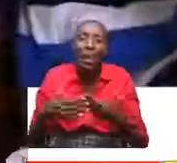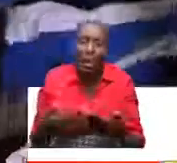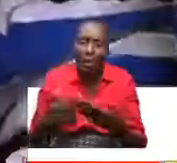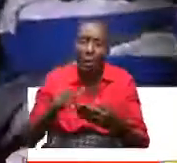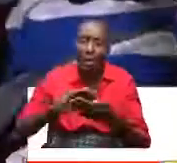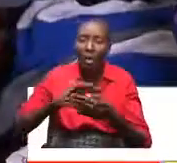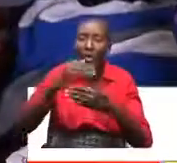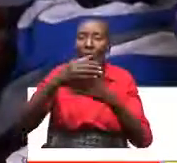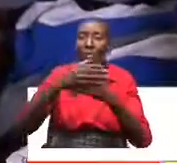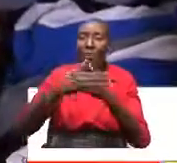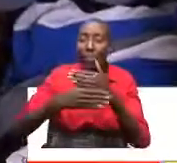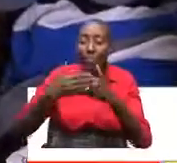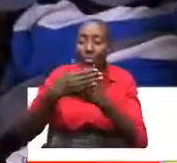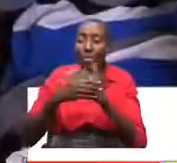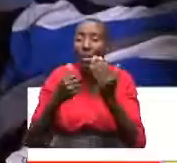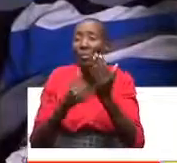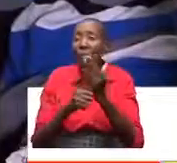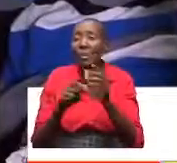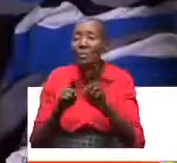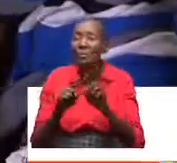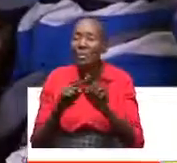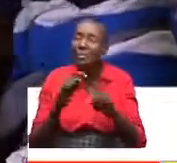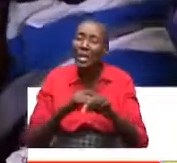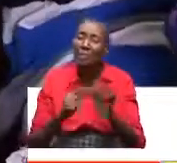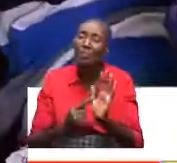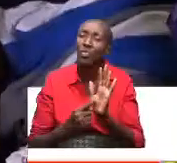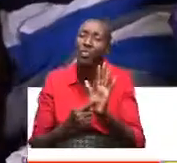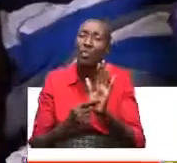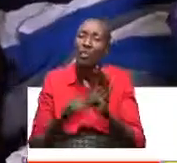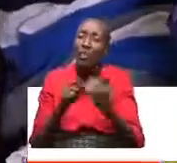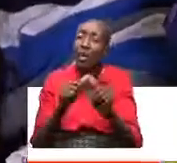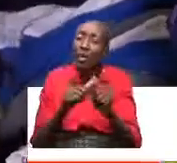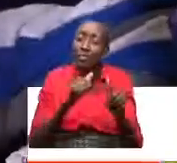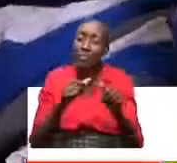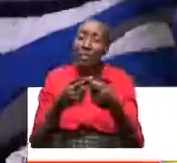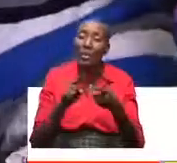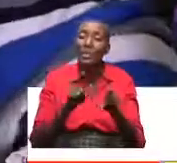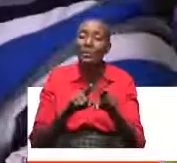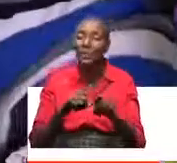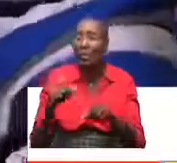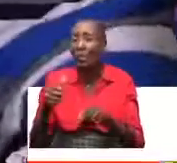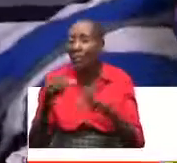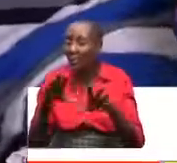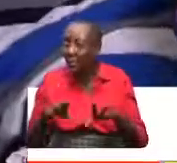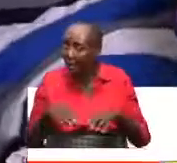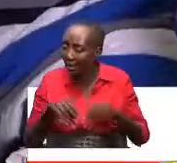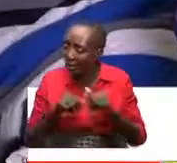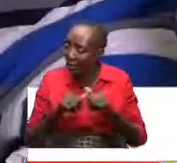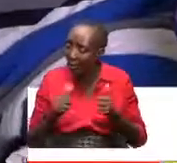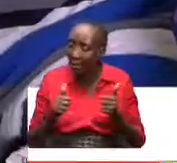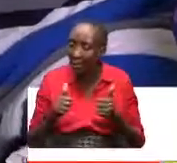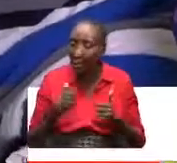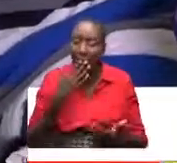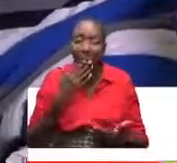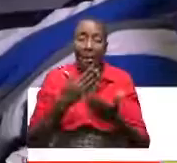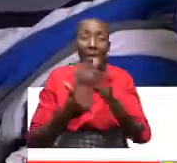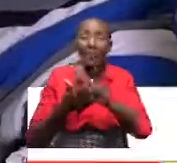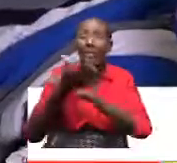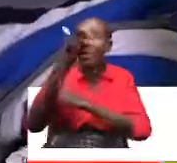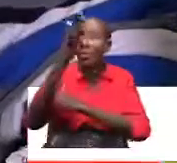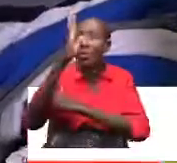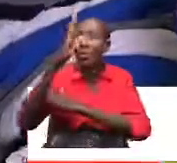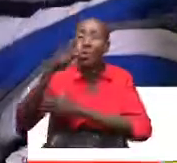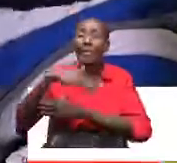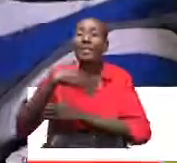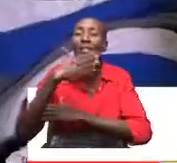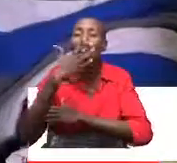unaweza inakuwa ni shida. Lakini ukiendelea, kuna wale pia ambao wanaelewa. Ninashukuru Mungu kwamba baadaye